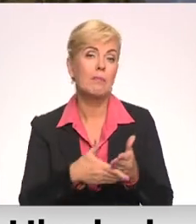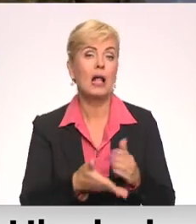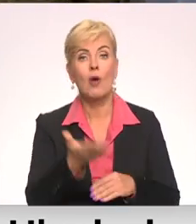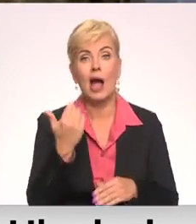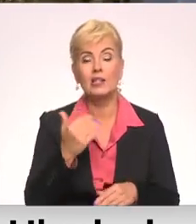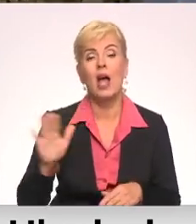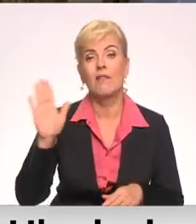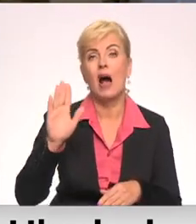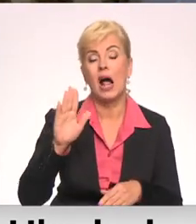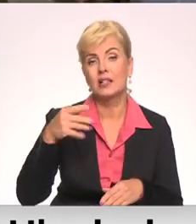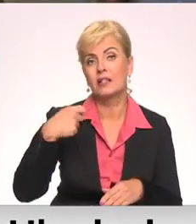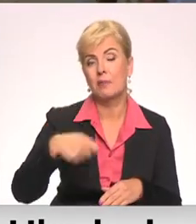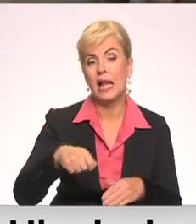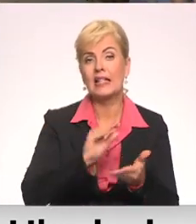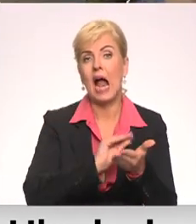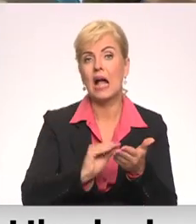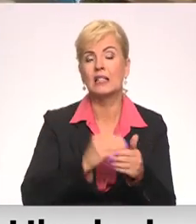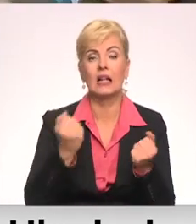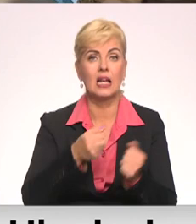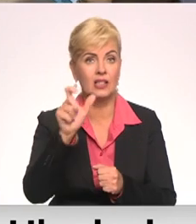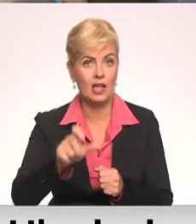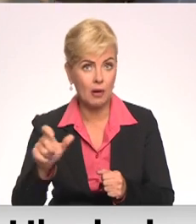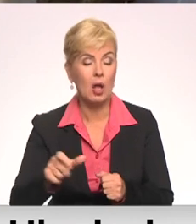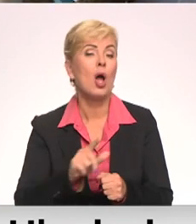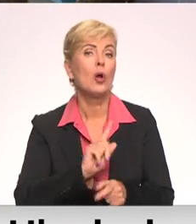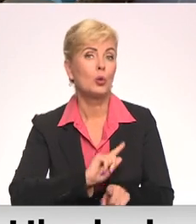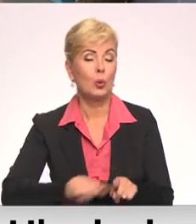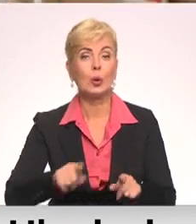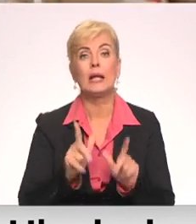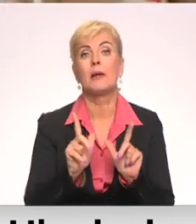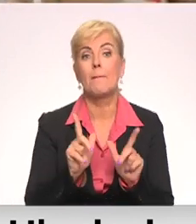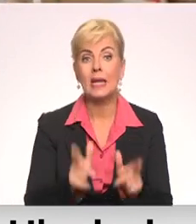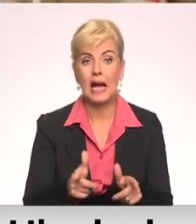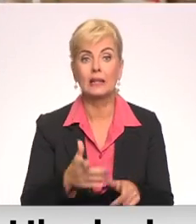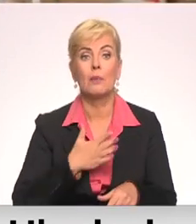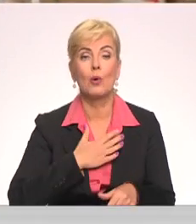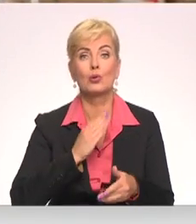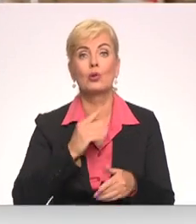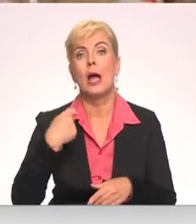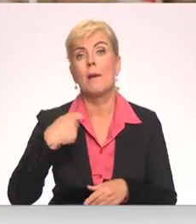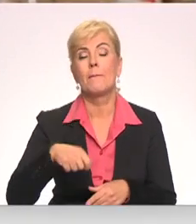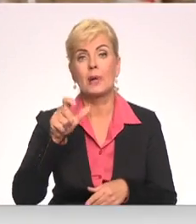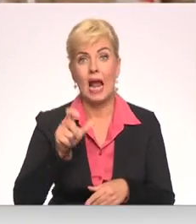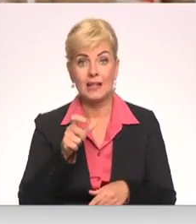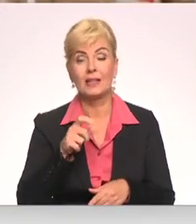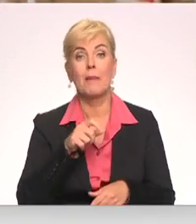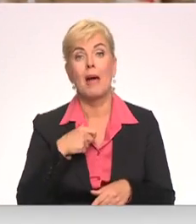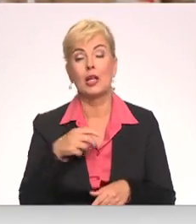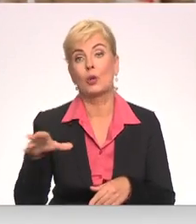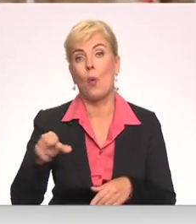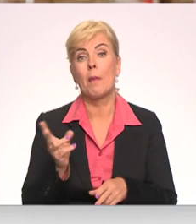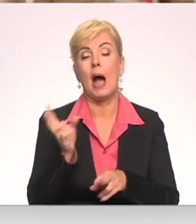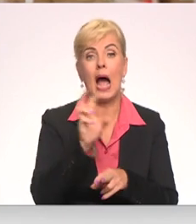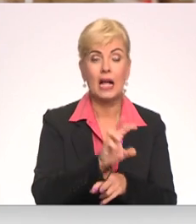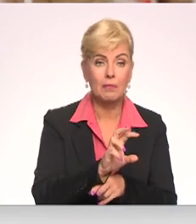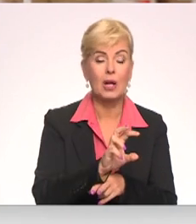valsts prezidenta kancelejas darbinieces. Vīri uzreiz atsaukušies. Mēs bijām ar prezidentu šeit atbraukuši 9. maijā,